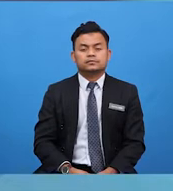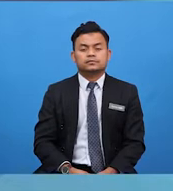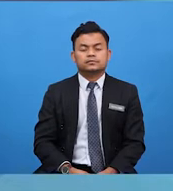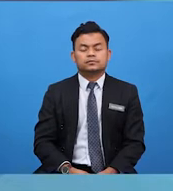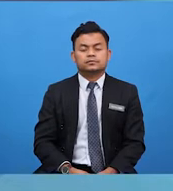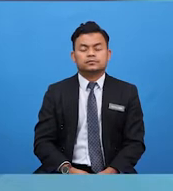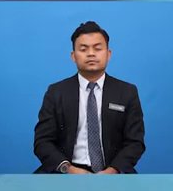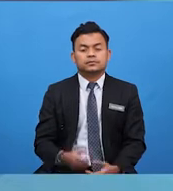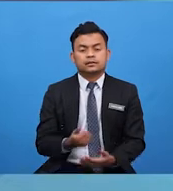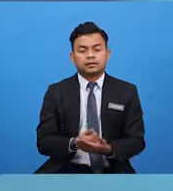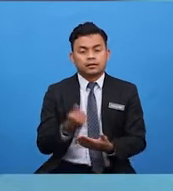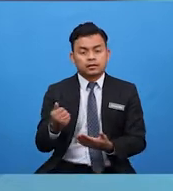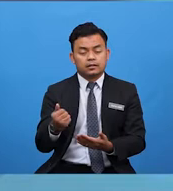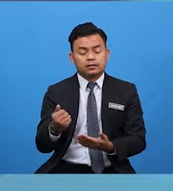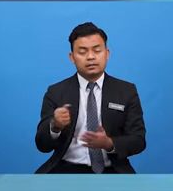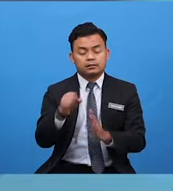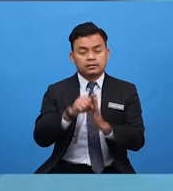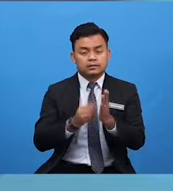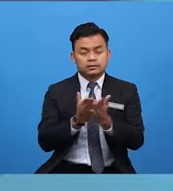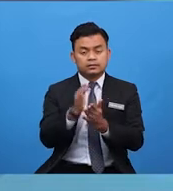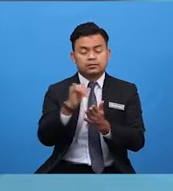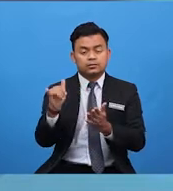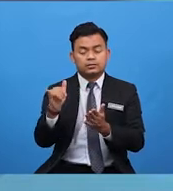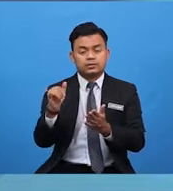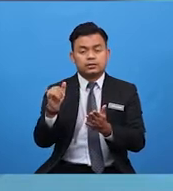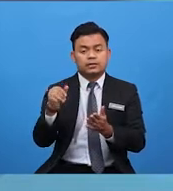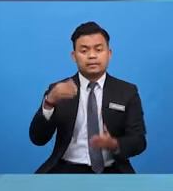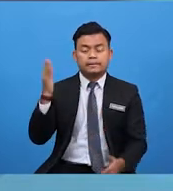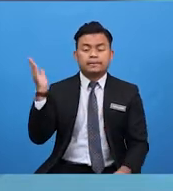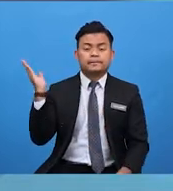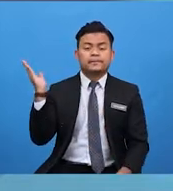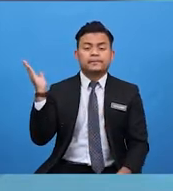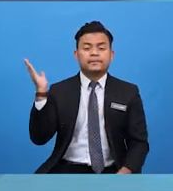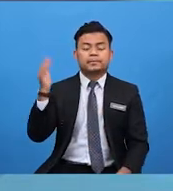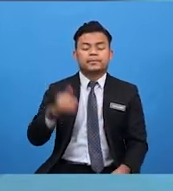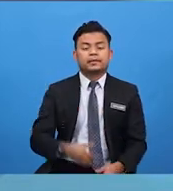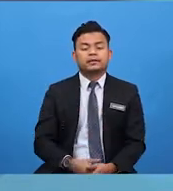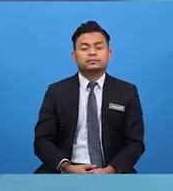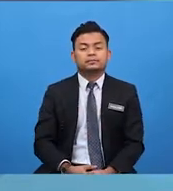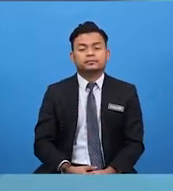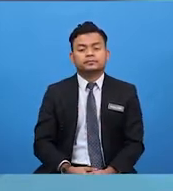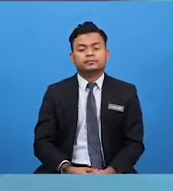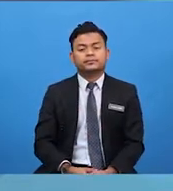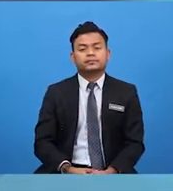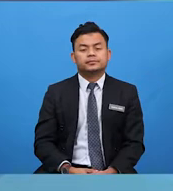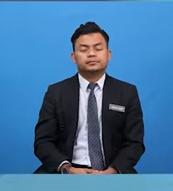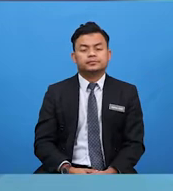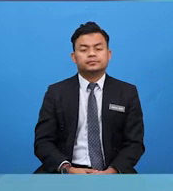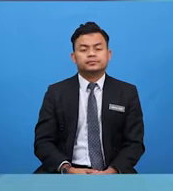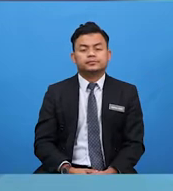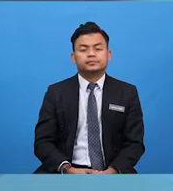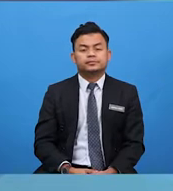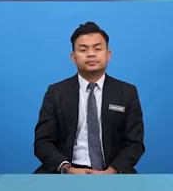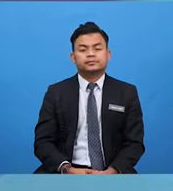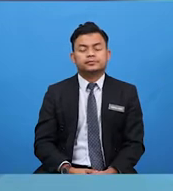Peralatan seterusnya ialah brush untuk meratakan sodium silikat di atas permukaan kain.